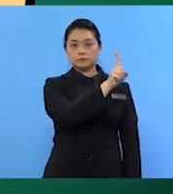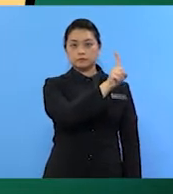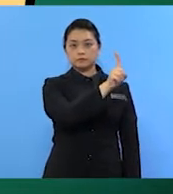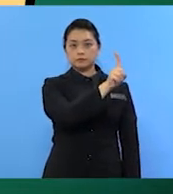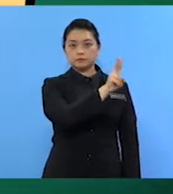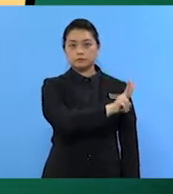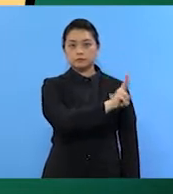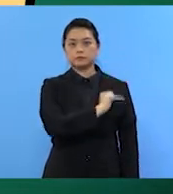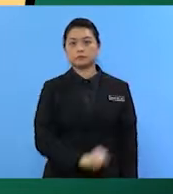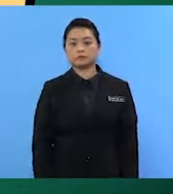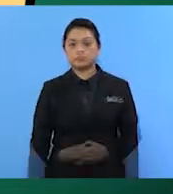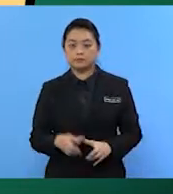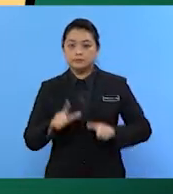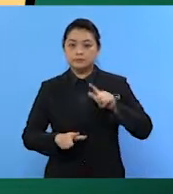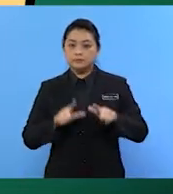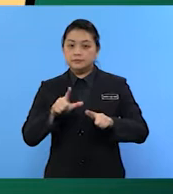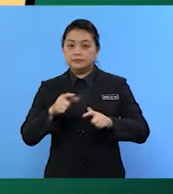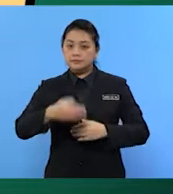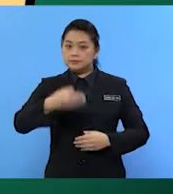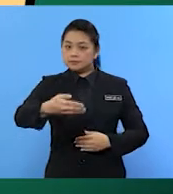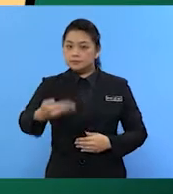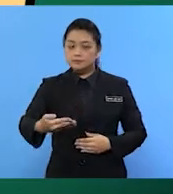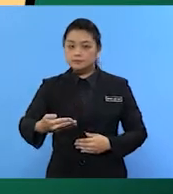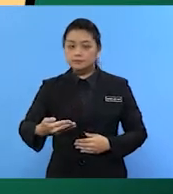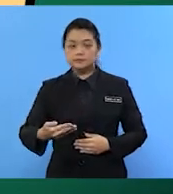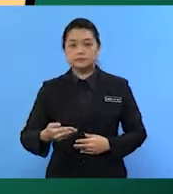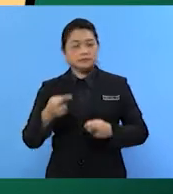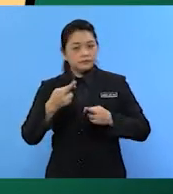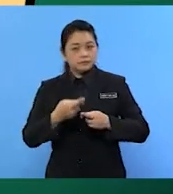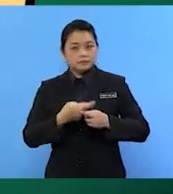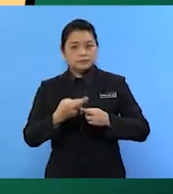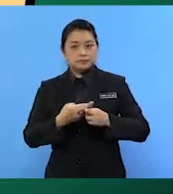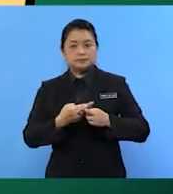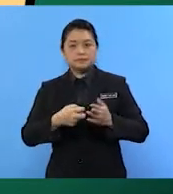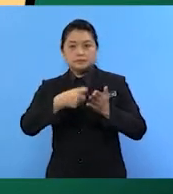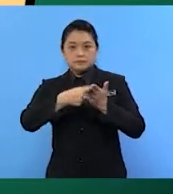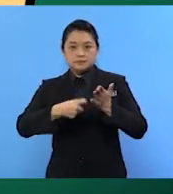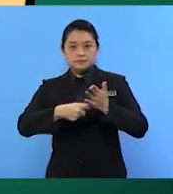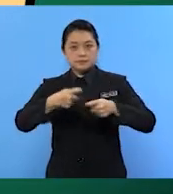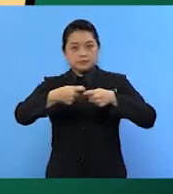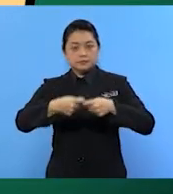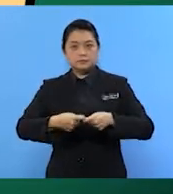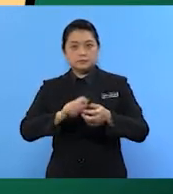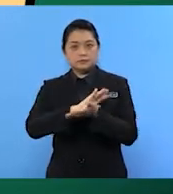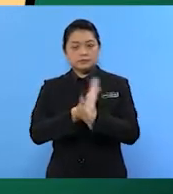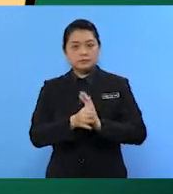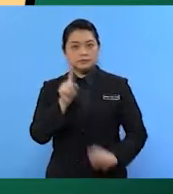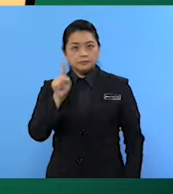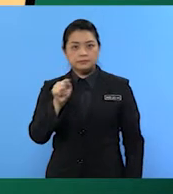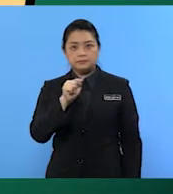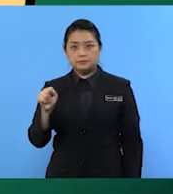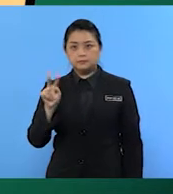dan 2. Langkah seterusnya, pemudahkan nilai penentu menjadi 1 per